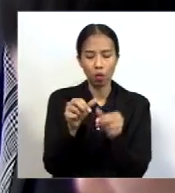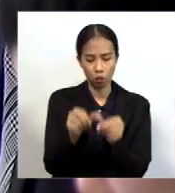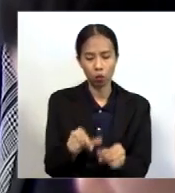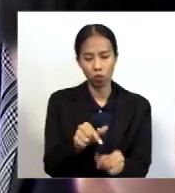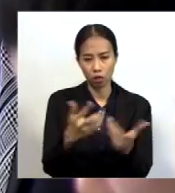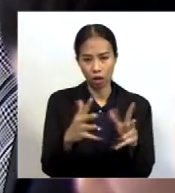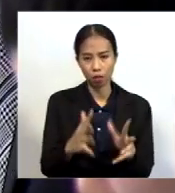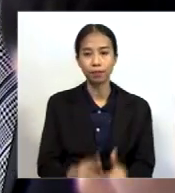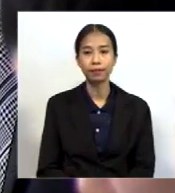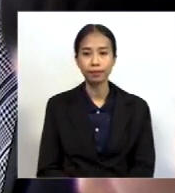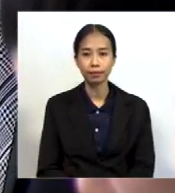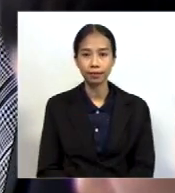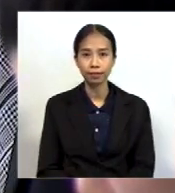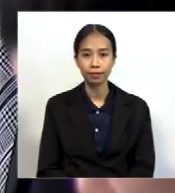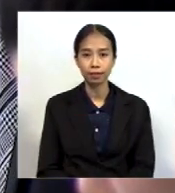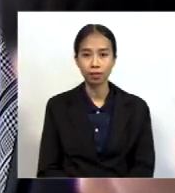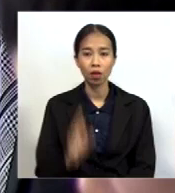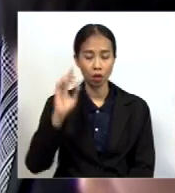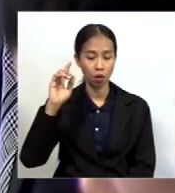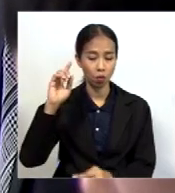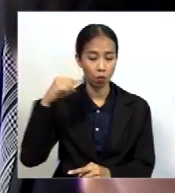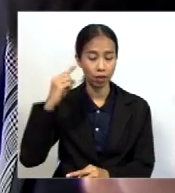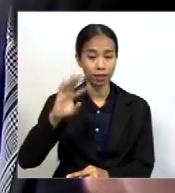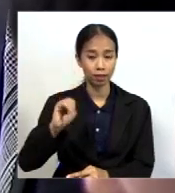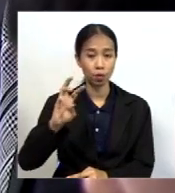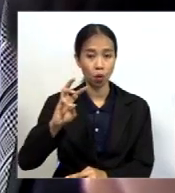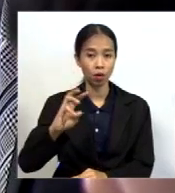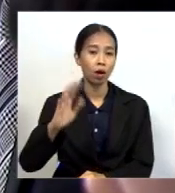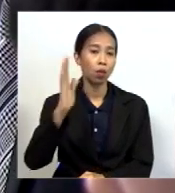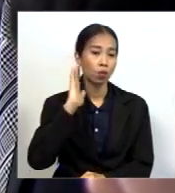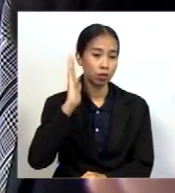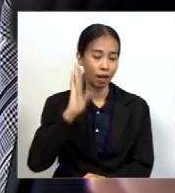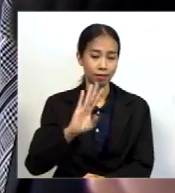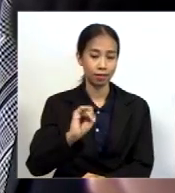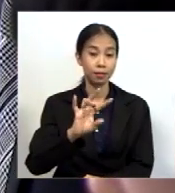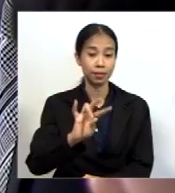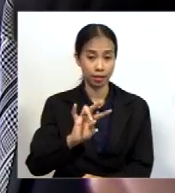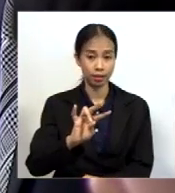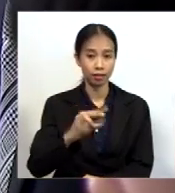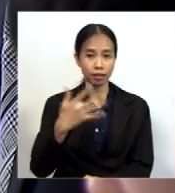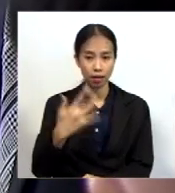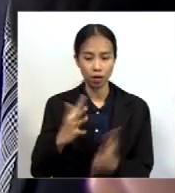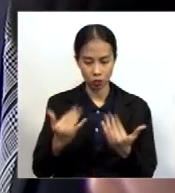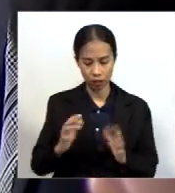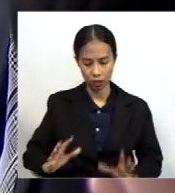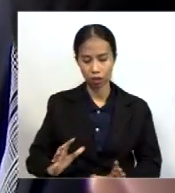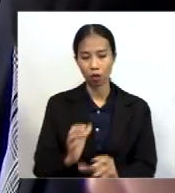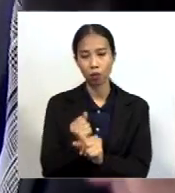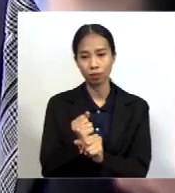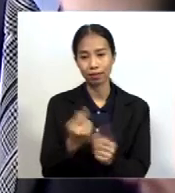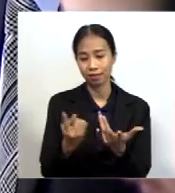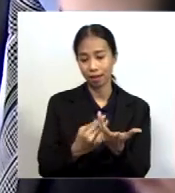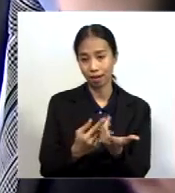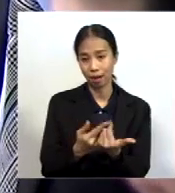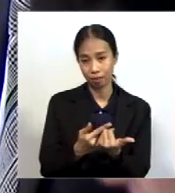นะครับภรรยาเนี่ยอายุ46ปีนะครับสามีอายุ47นะครับเพราะโดยสรุปขนาดนี้ก็คือว่าถ้านับผู้ป่ว